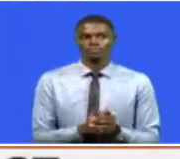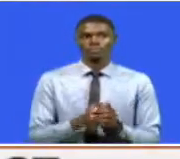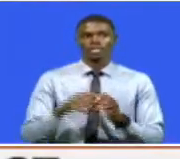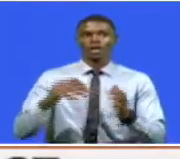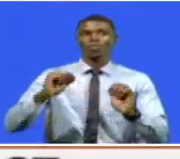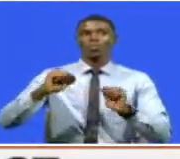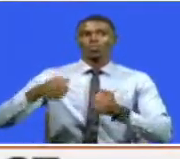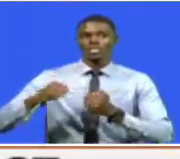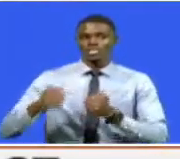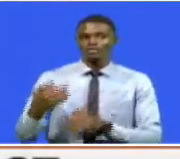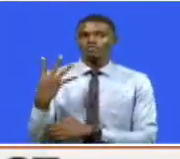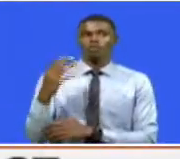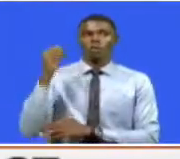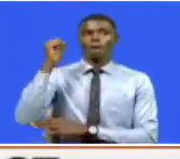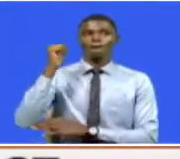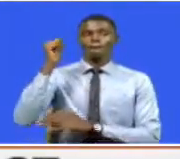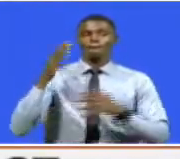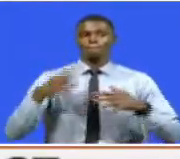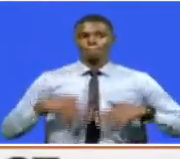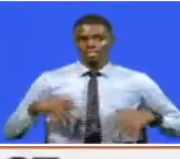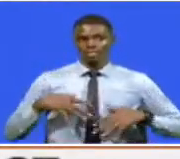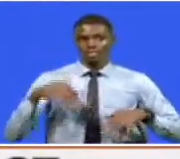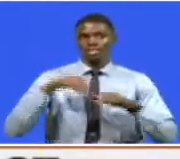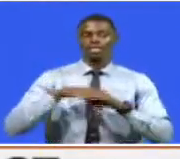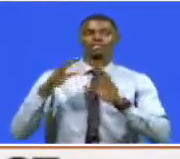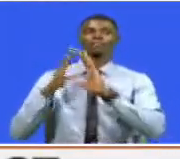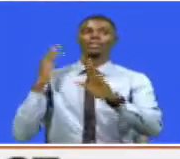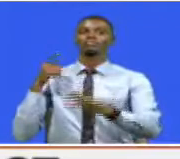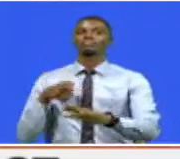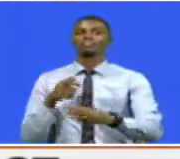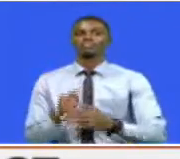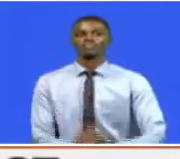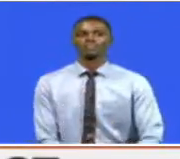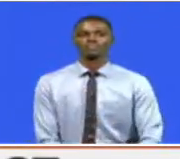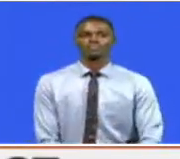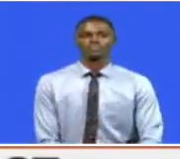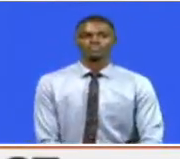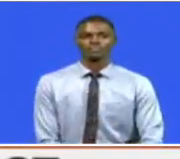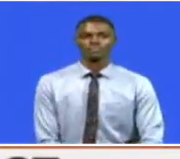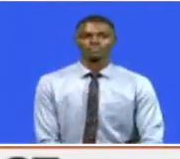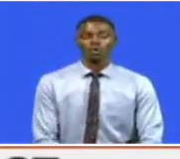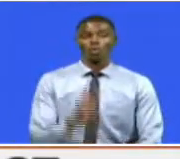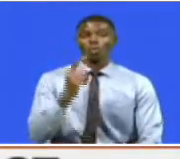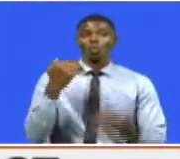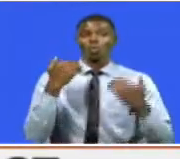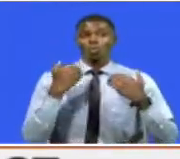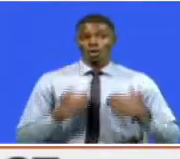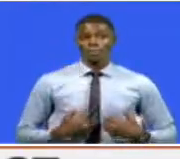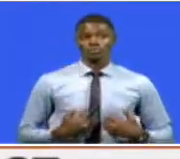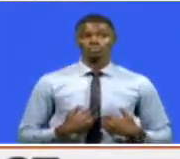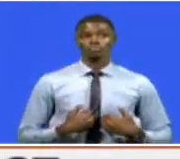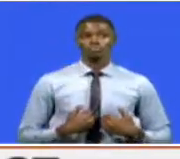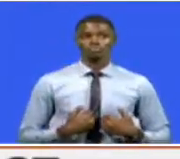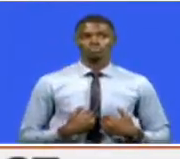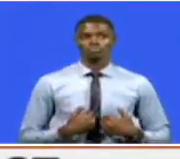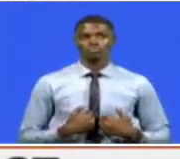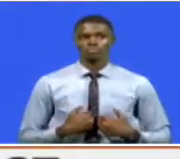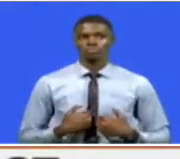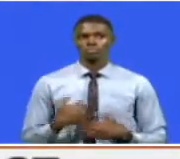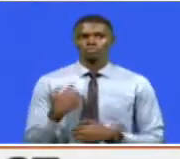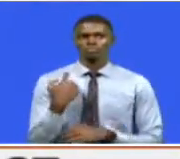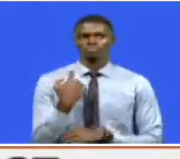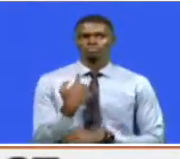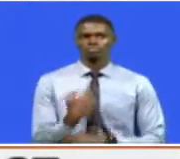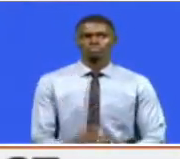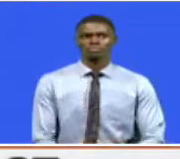rescued passengers who were in the bus. One person who was a